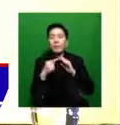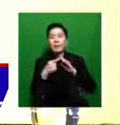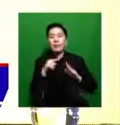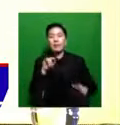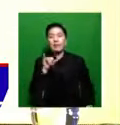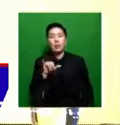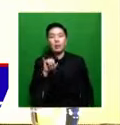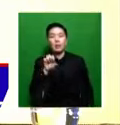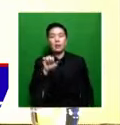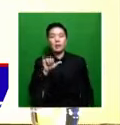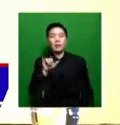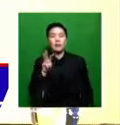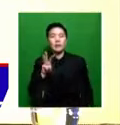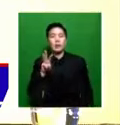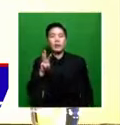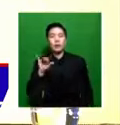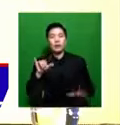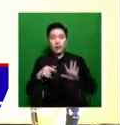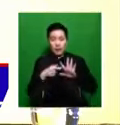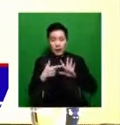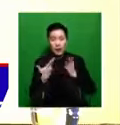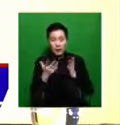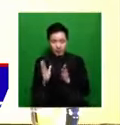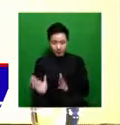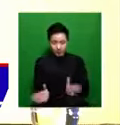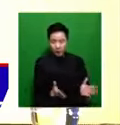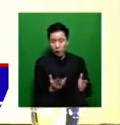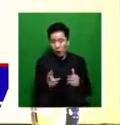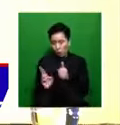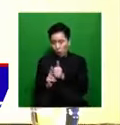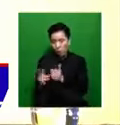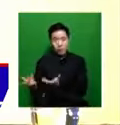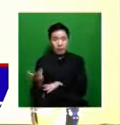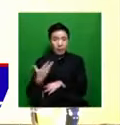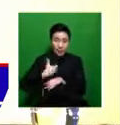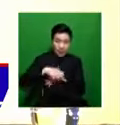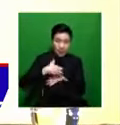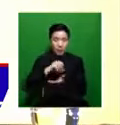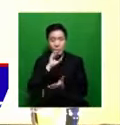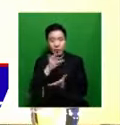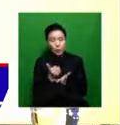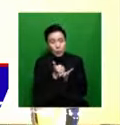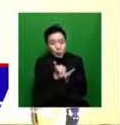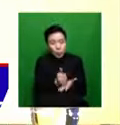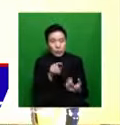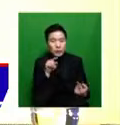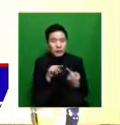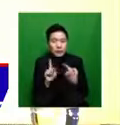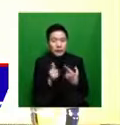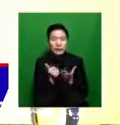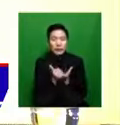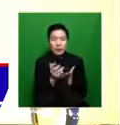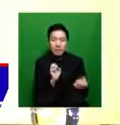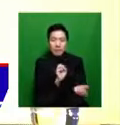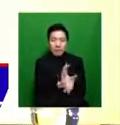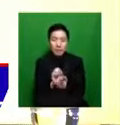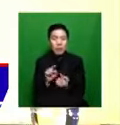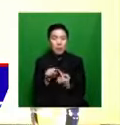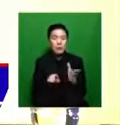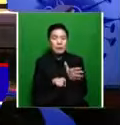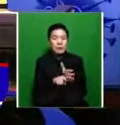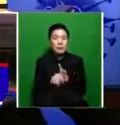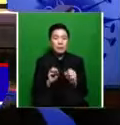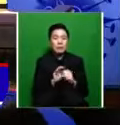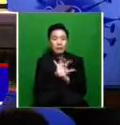จากนั้นวันนี้ก็ยังมีเรื่องของงบกลางนะคะเดี๋ยวเรียนเชิญท่านรองรัชดาได้เล่าให้ฟังที่จะไปช่วยเรื่องของการช่วยลดผลกระทบเรื่องโควิดตรงนี้นะ